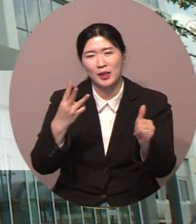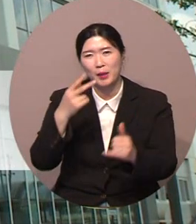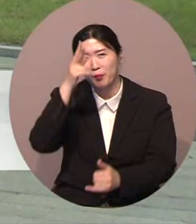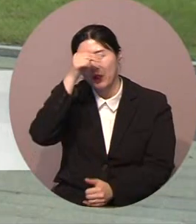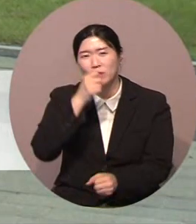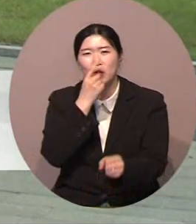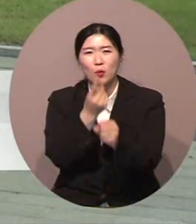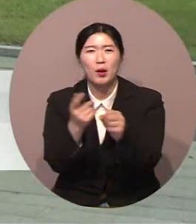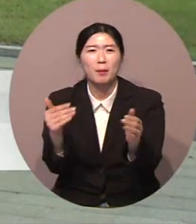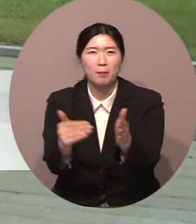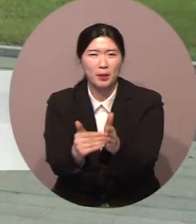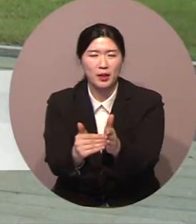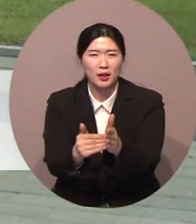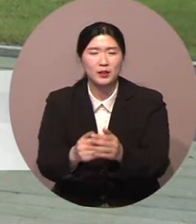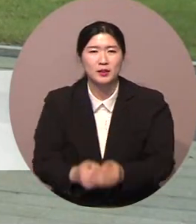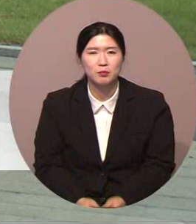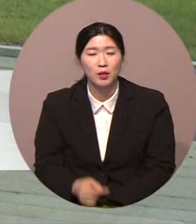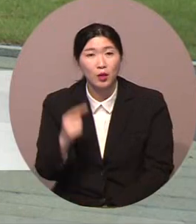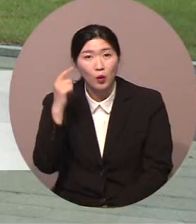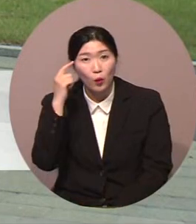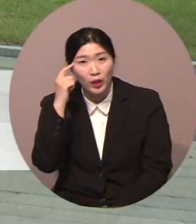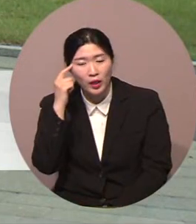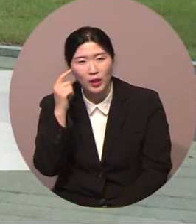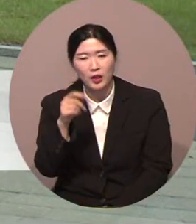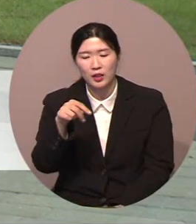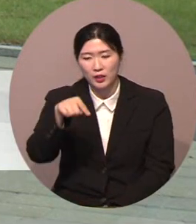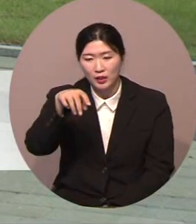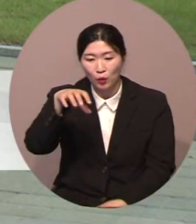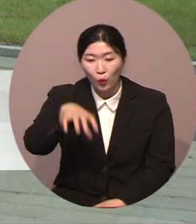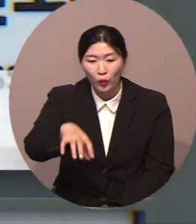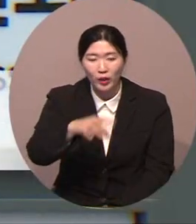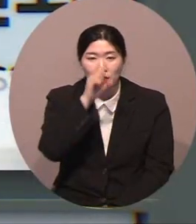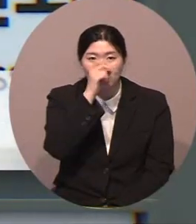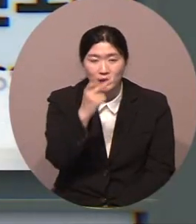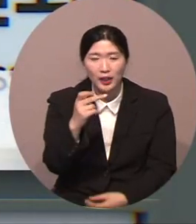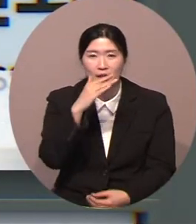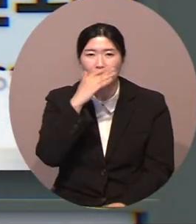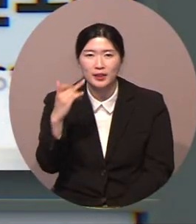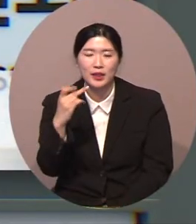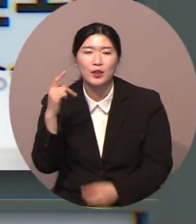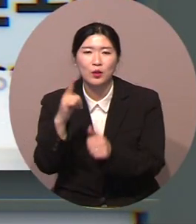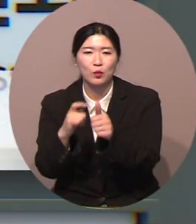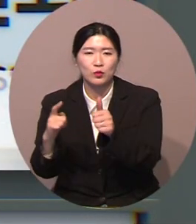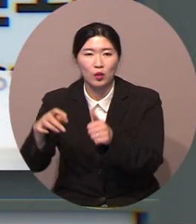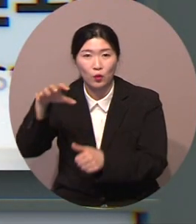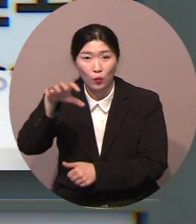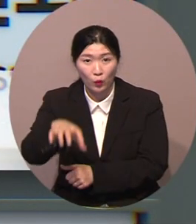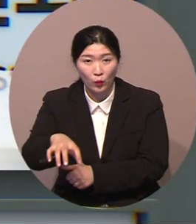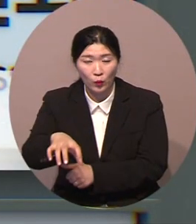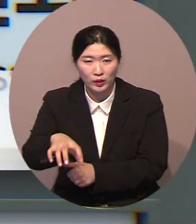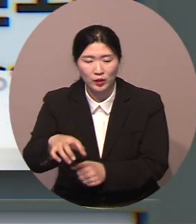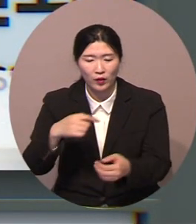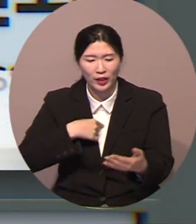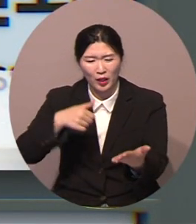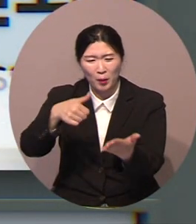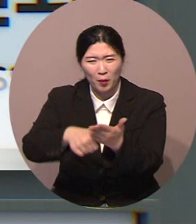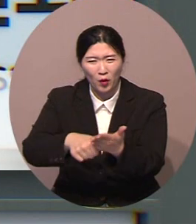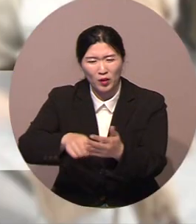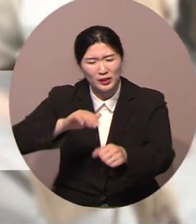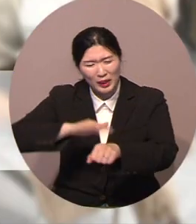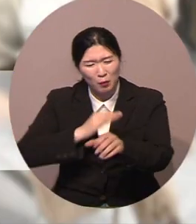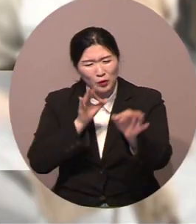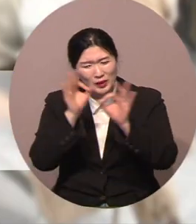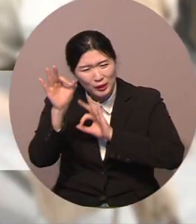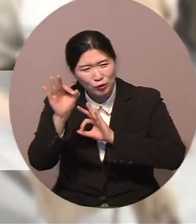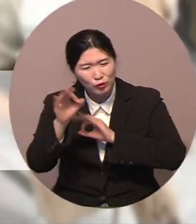경찰에 고발했습니다 이들은 서산과 홍성 예산 사전 투표소에서 지역구와 비례대표 투표용지의